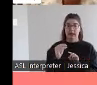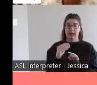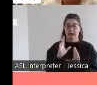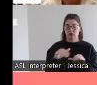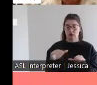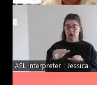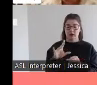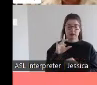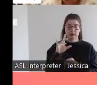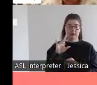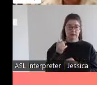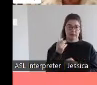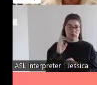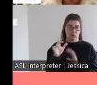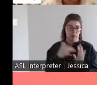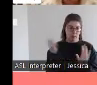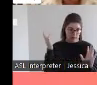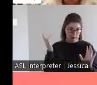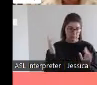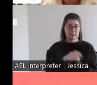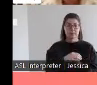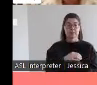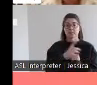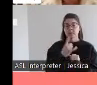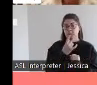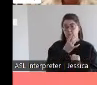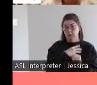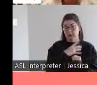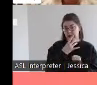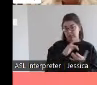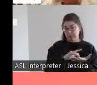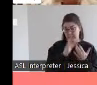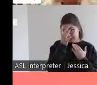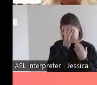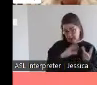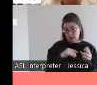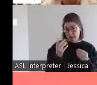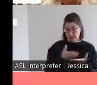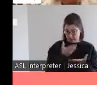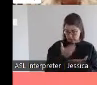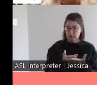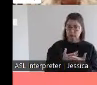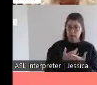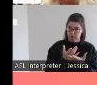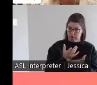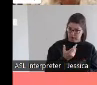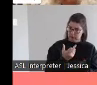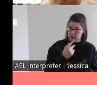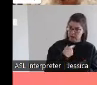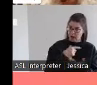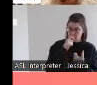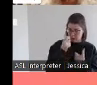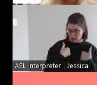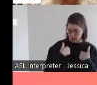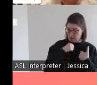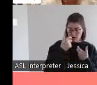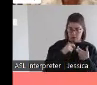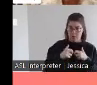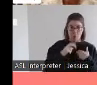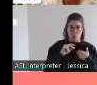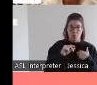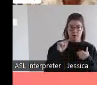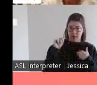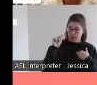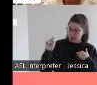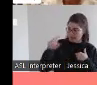connaissance de l'AVC et de la CSA. Une femme a dit, l'homme médecine a confirmé